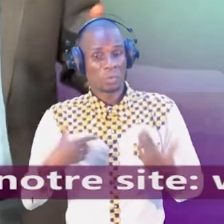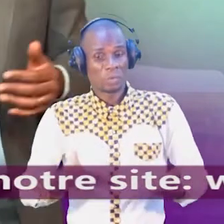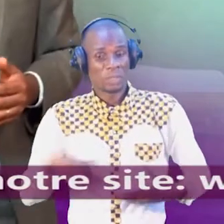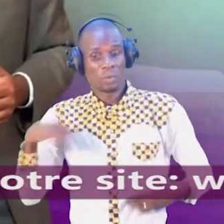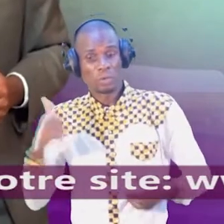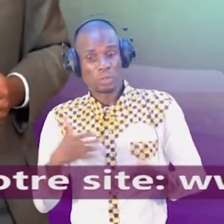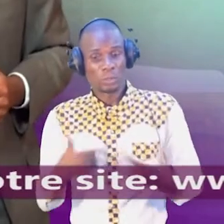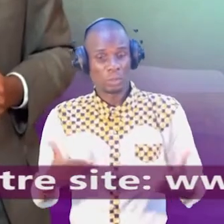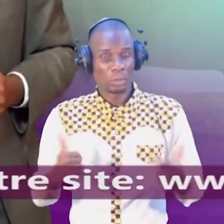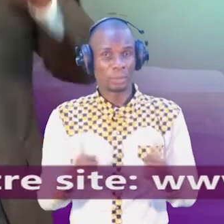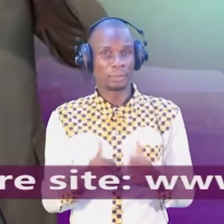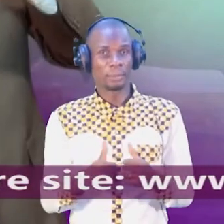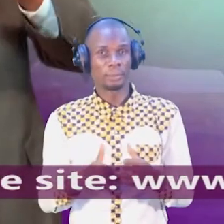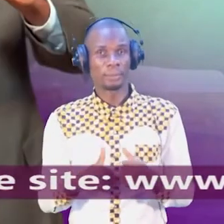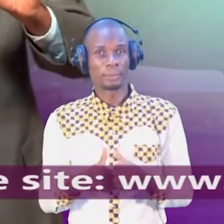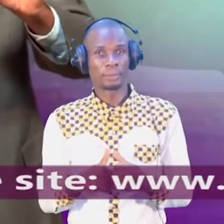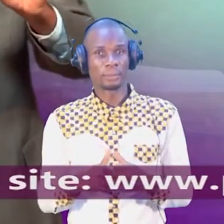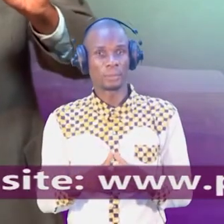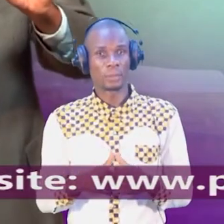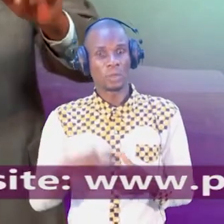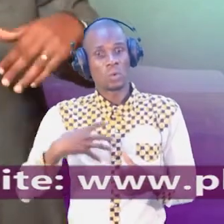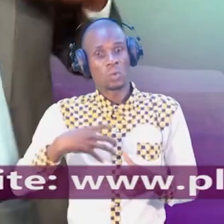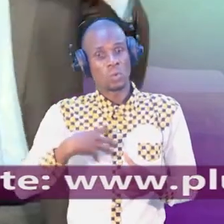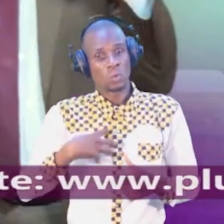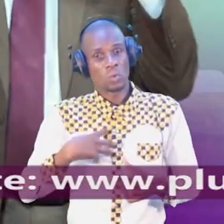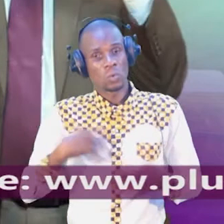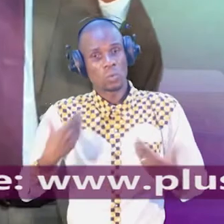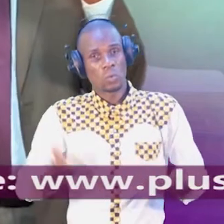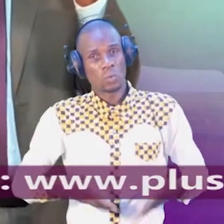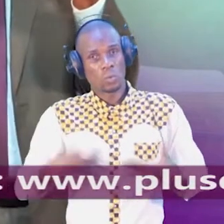Alors, ce qui n'a pas eu besoin de la communion sur la concepte là. Notre.